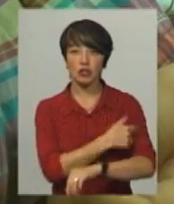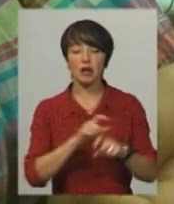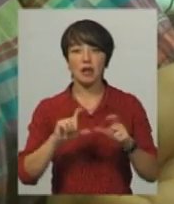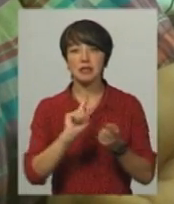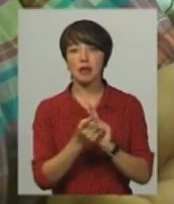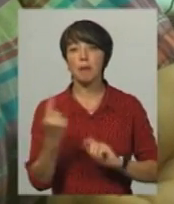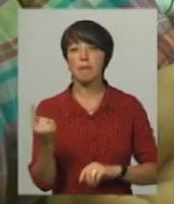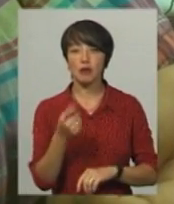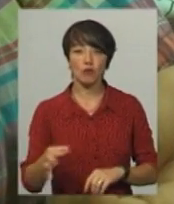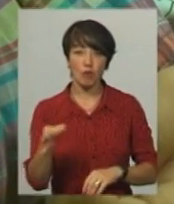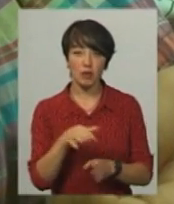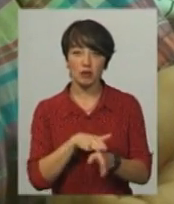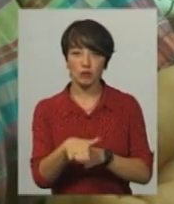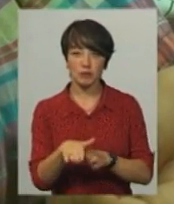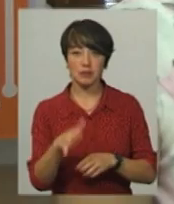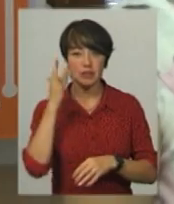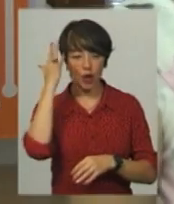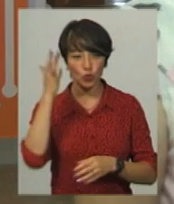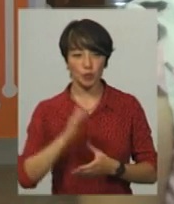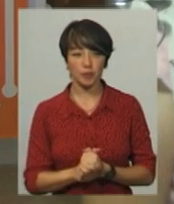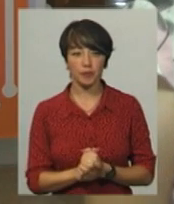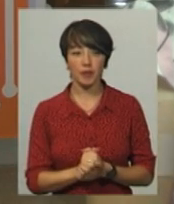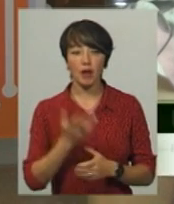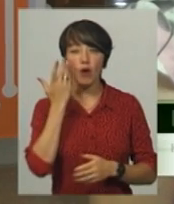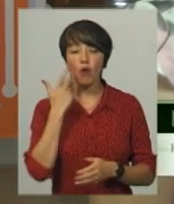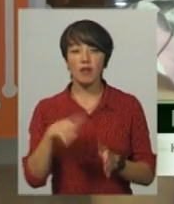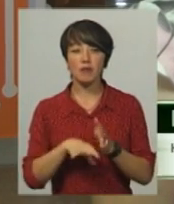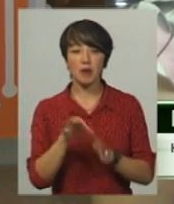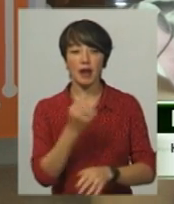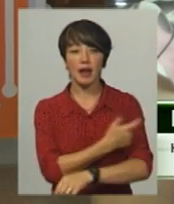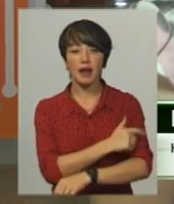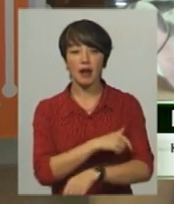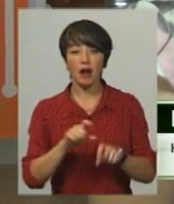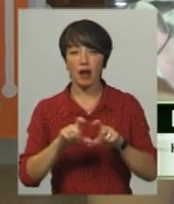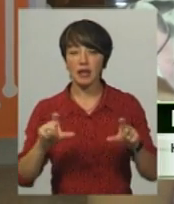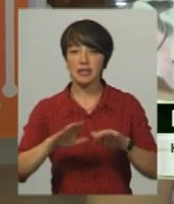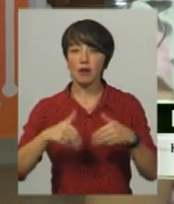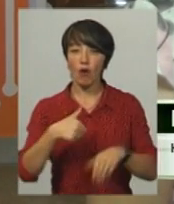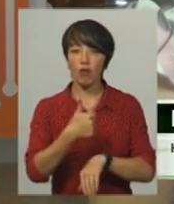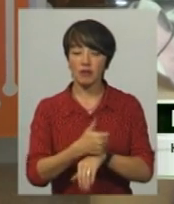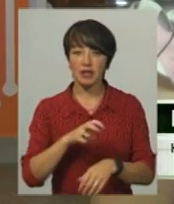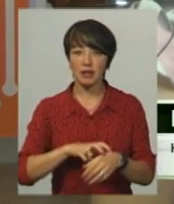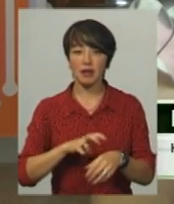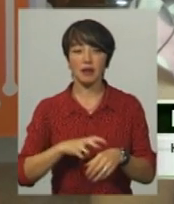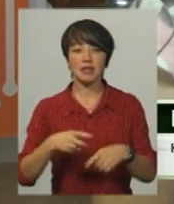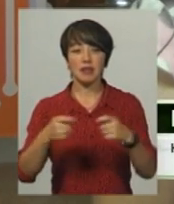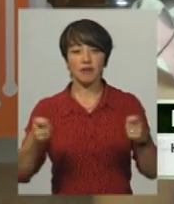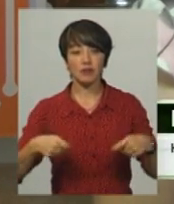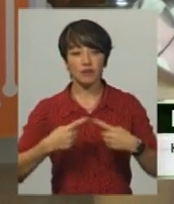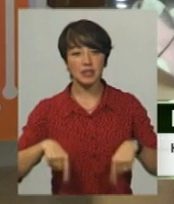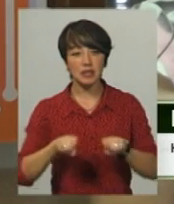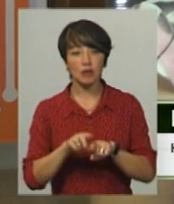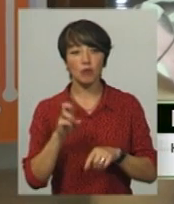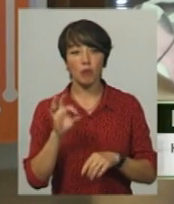стала першою в області, де реалізували задум. Коли вибираємо лікарню, ініціативність головних лікарів, завідувачів відділень, тому